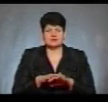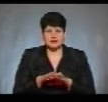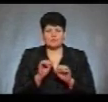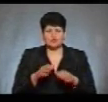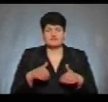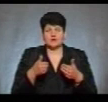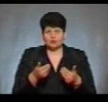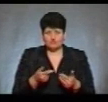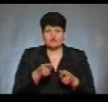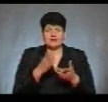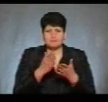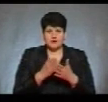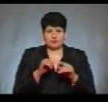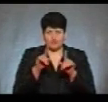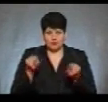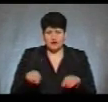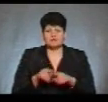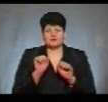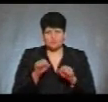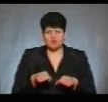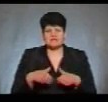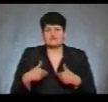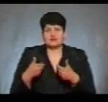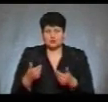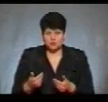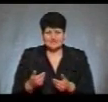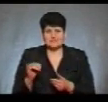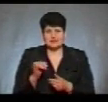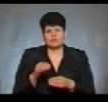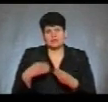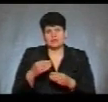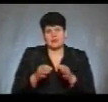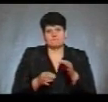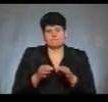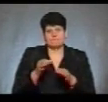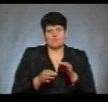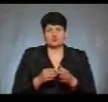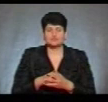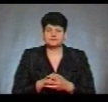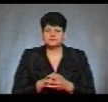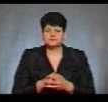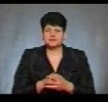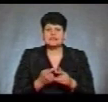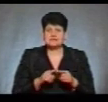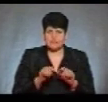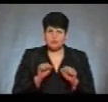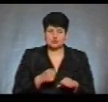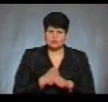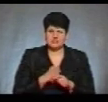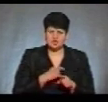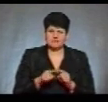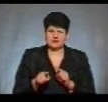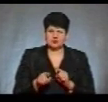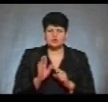звернутися, вони мають формуляри, до них можна звернутися і відповідно подати позов. Чи це можна зробити швидко? Чи